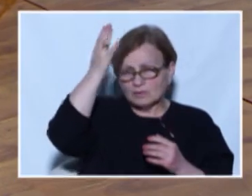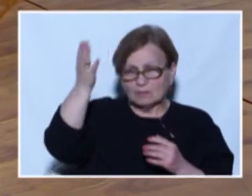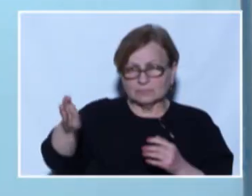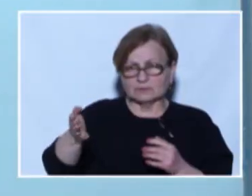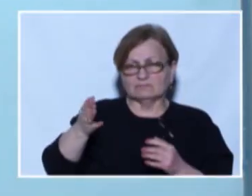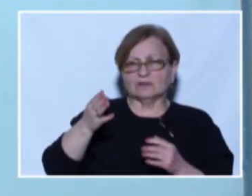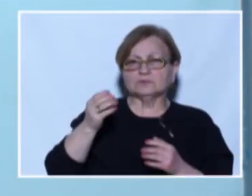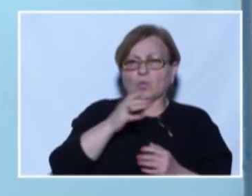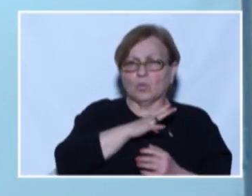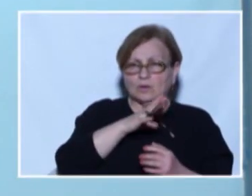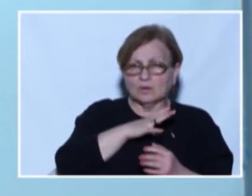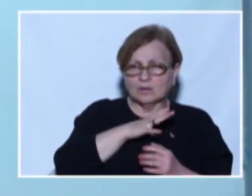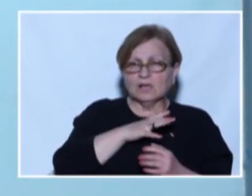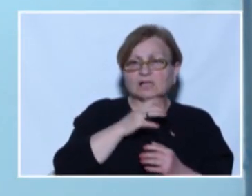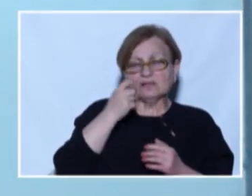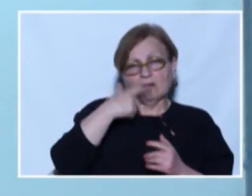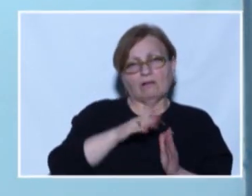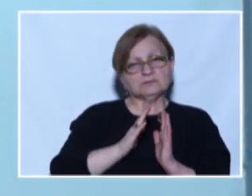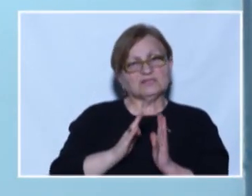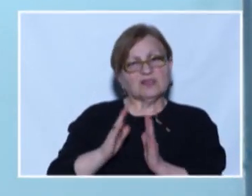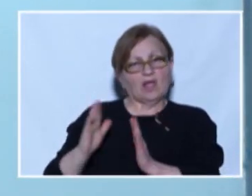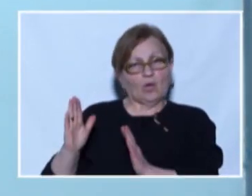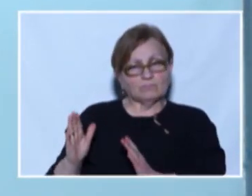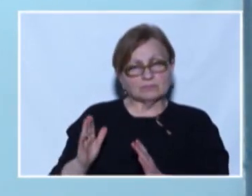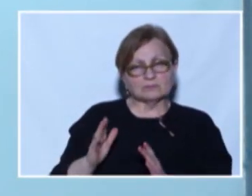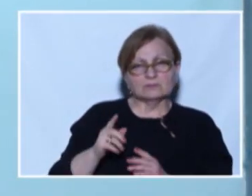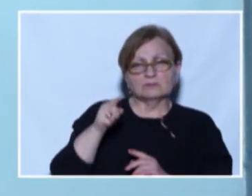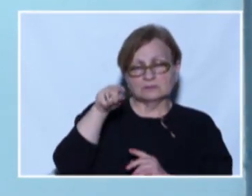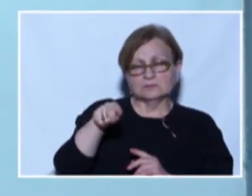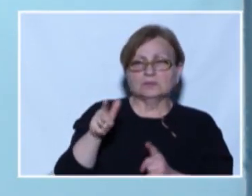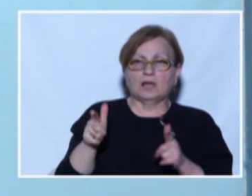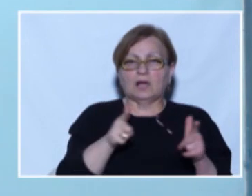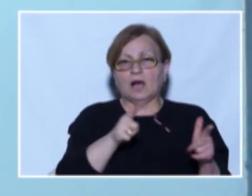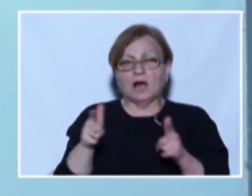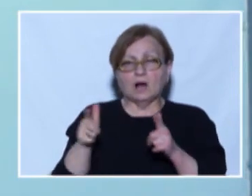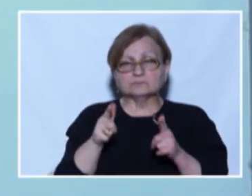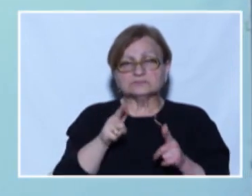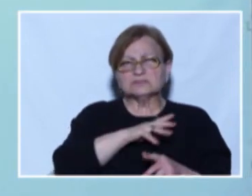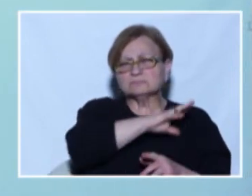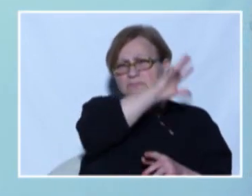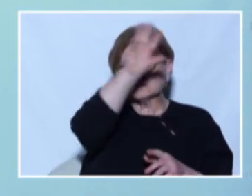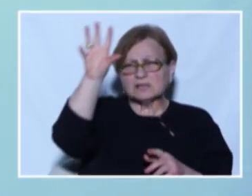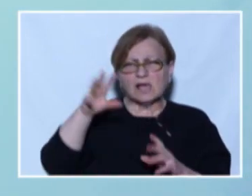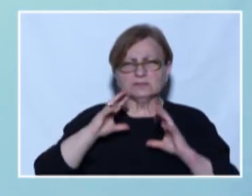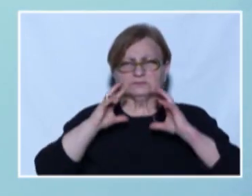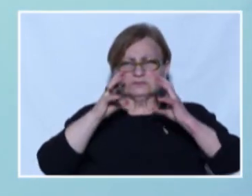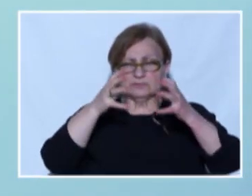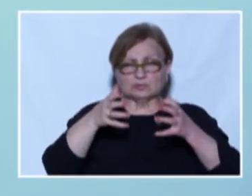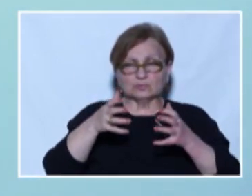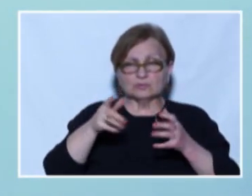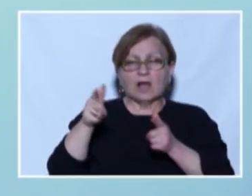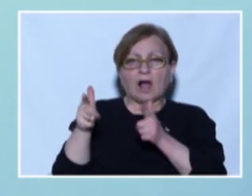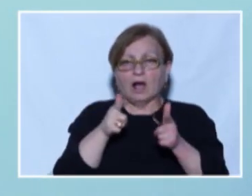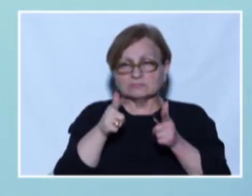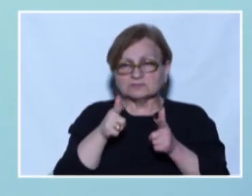ქონებრივ და ზნეობრივ, ამით ის უმზადებს მთელს კაცობრიობას საუკეთესო წევრებს,